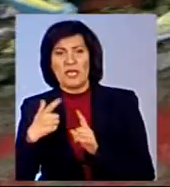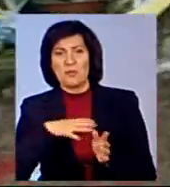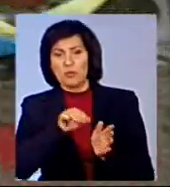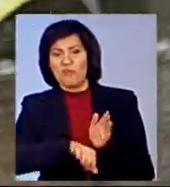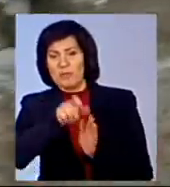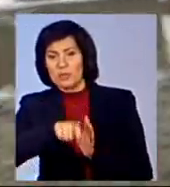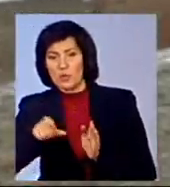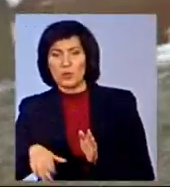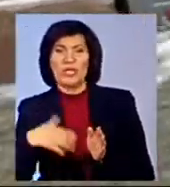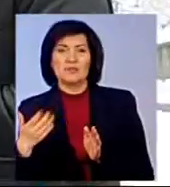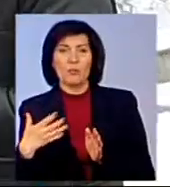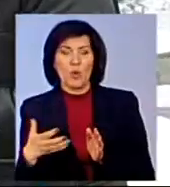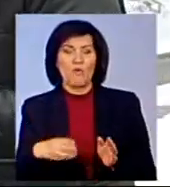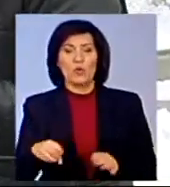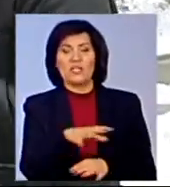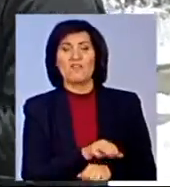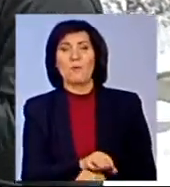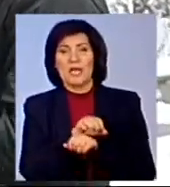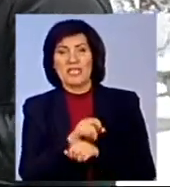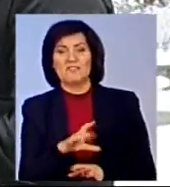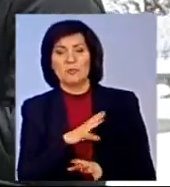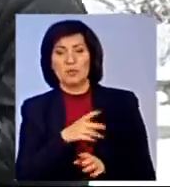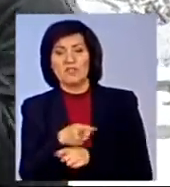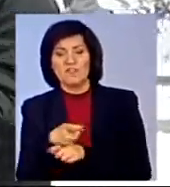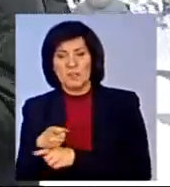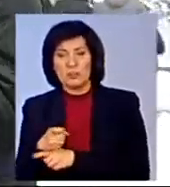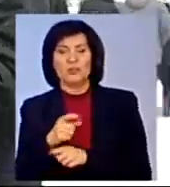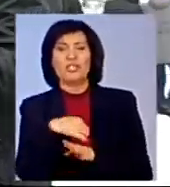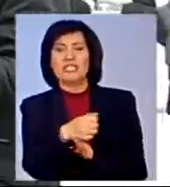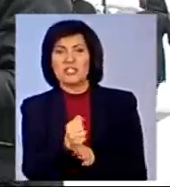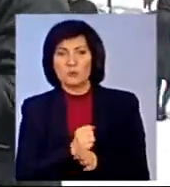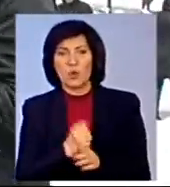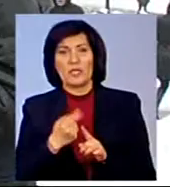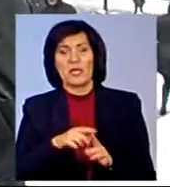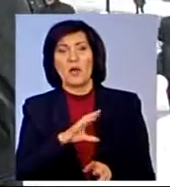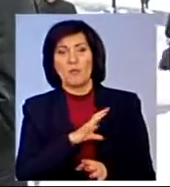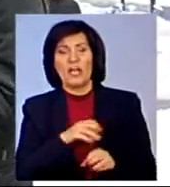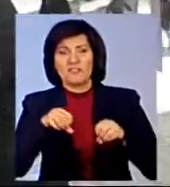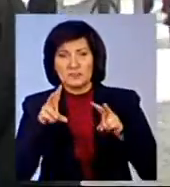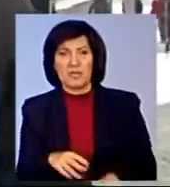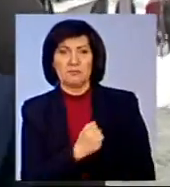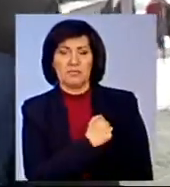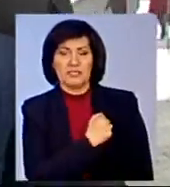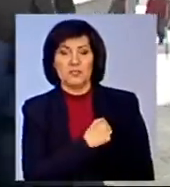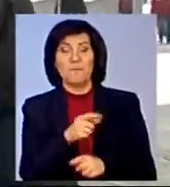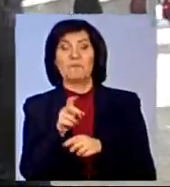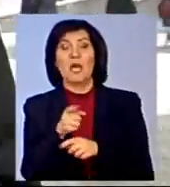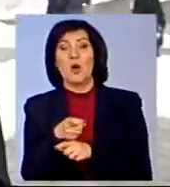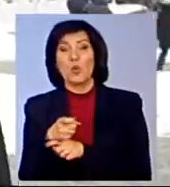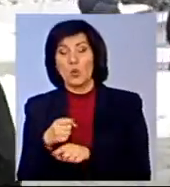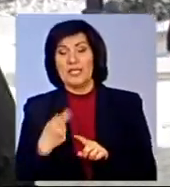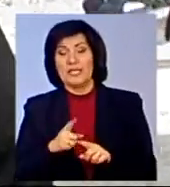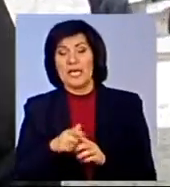вбито людей з боку євромайданівців, вони були випущені саме зі зброї, яка була у спецпризначенців? Кулі,